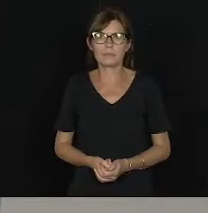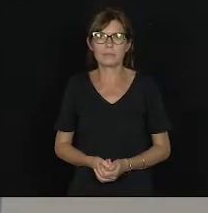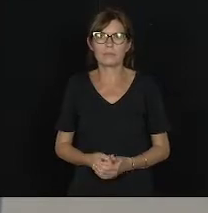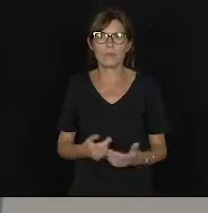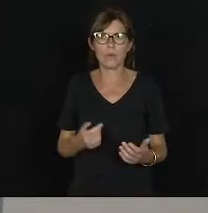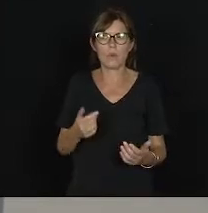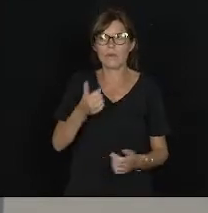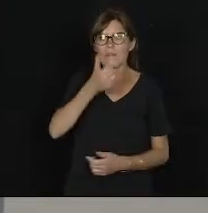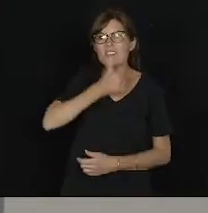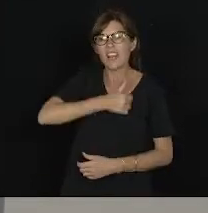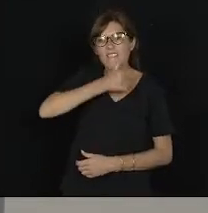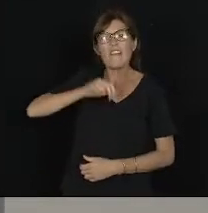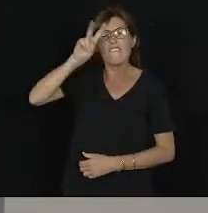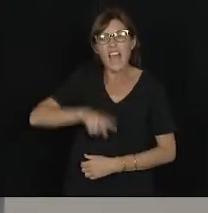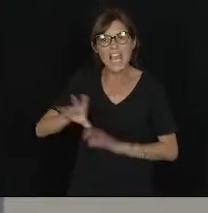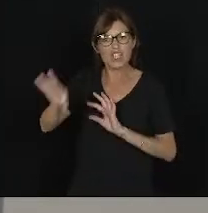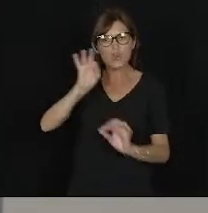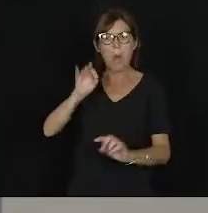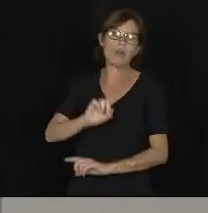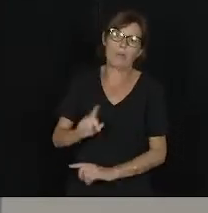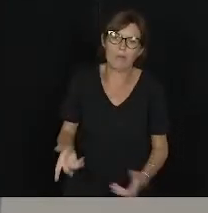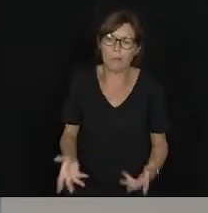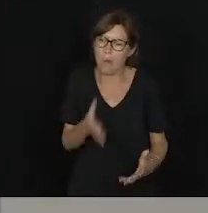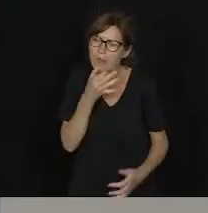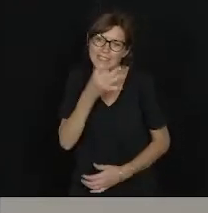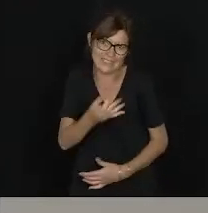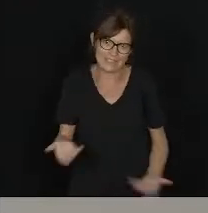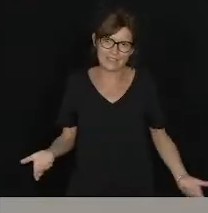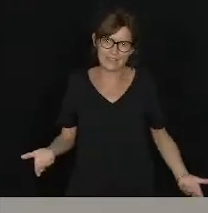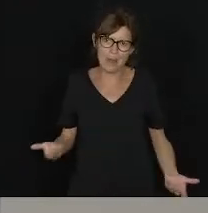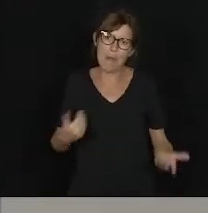de leur plein gré, mais qui ont choisi de mourir pour essayer de